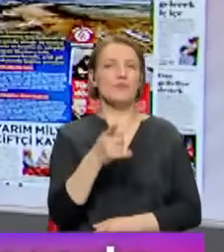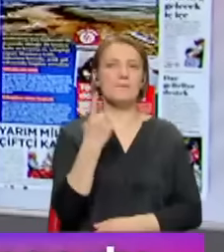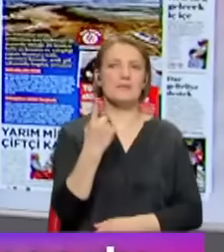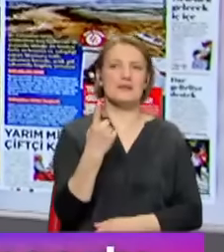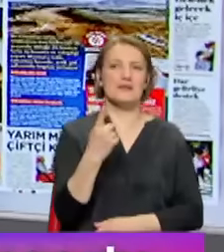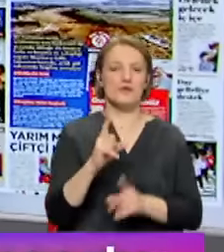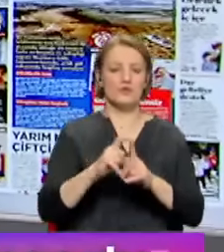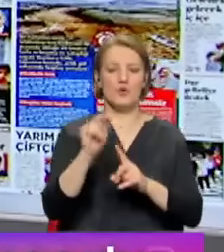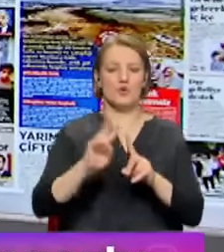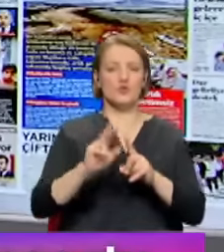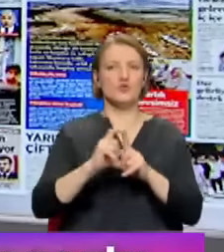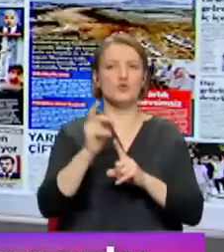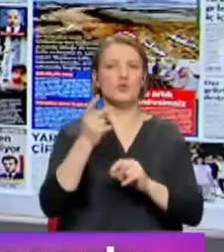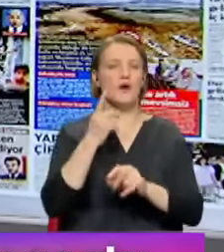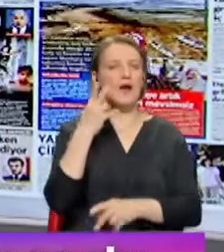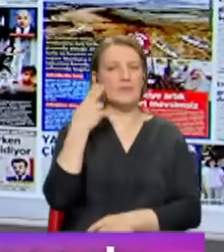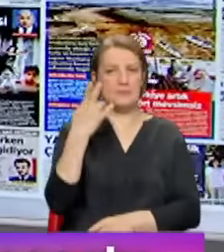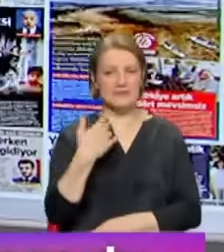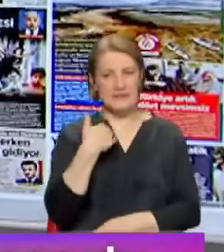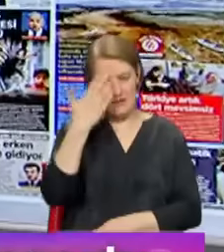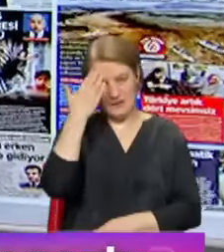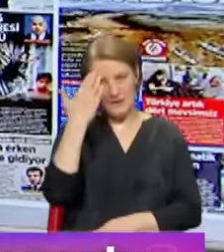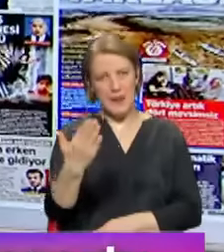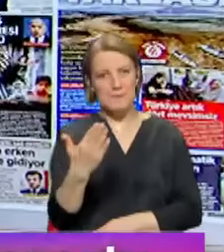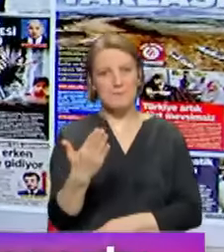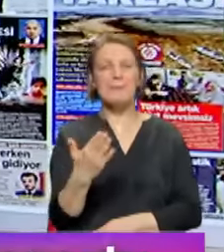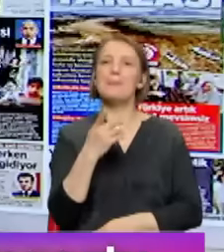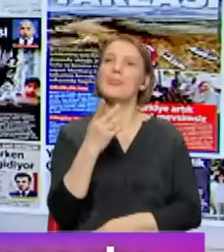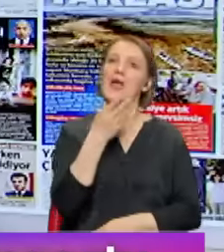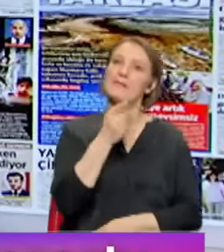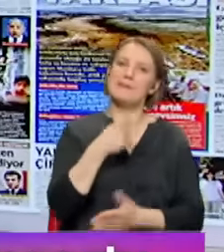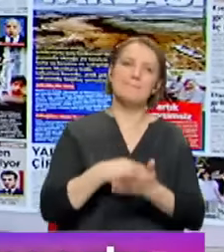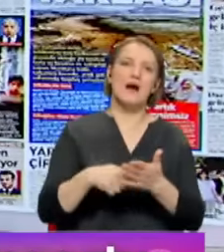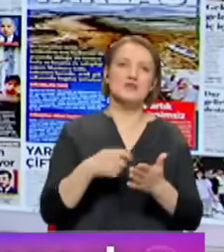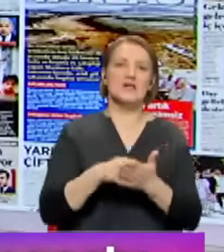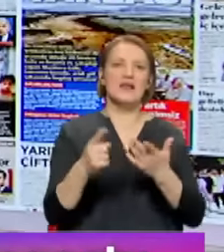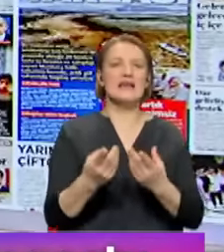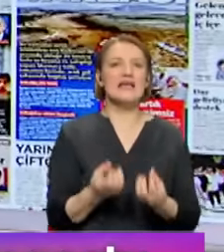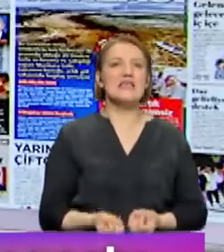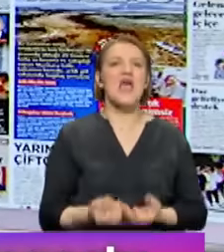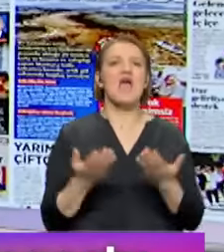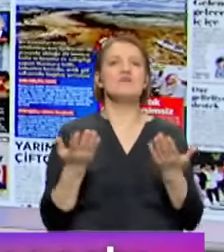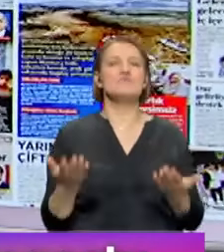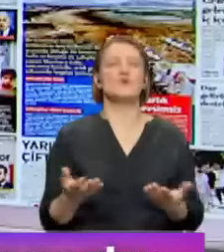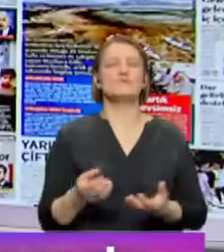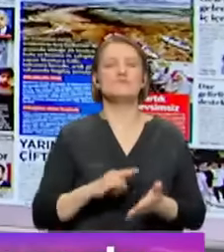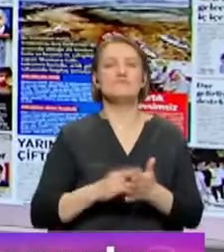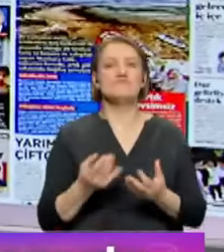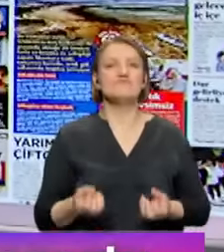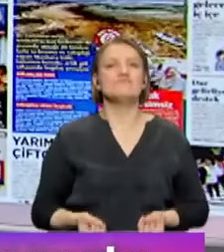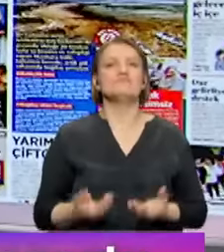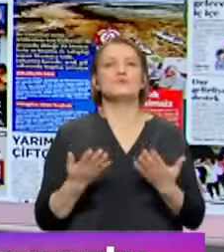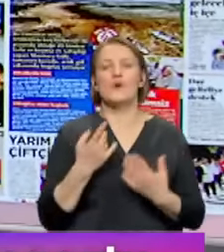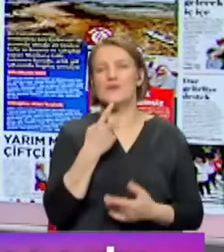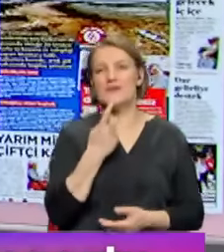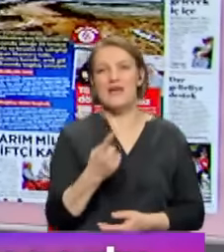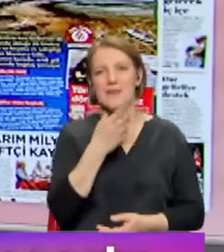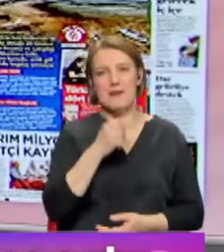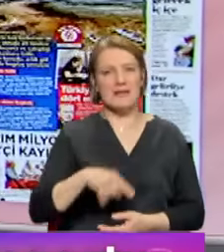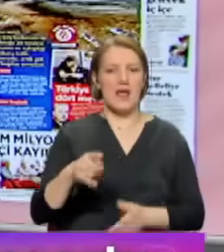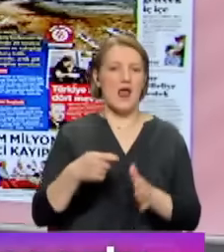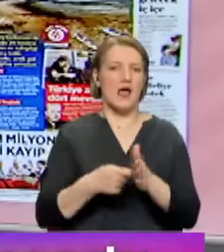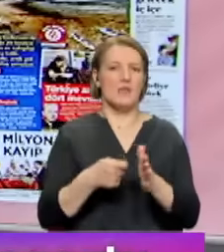birisi Döndü Hanım. Günaydınlar. Bizler de selamlarımızı iletelim. Emekli maaşları yetmiyor, yetişemiyoruz diyen